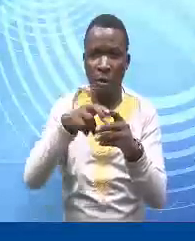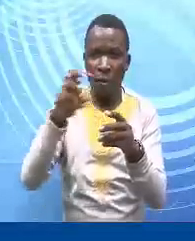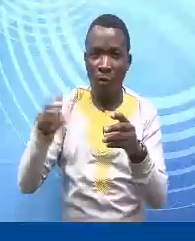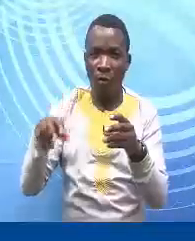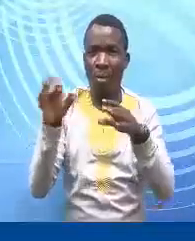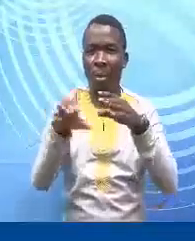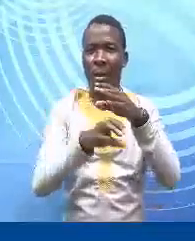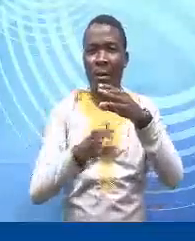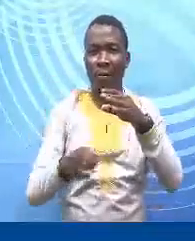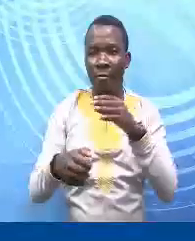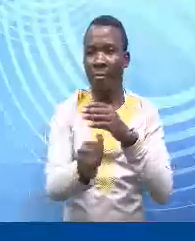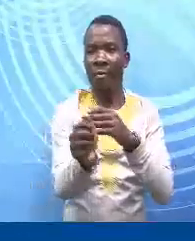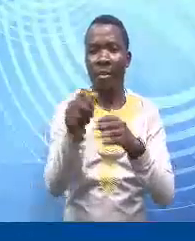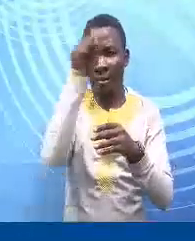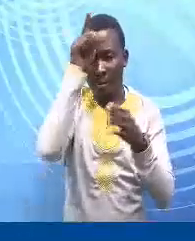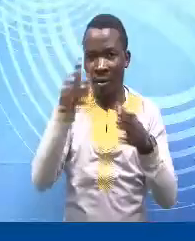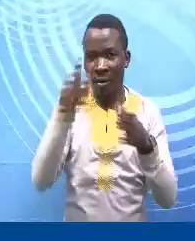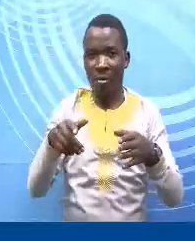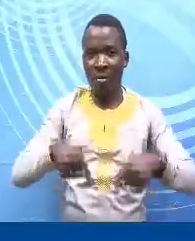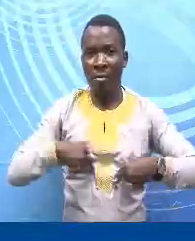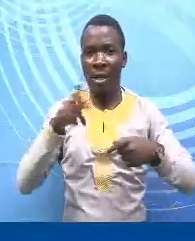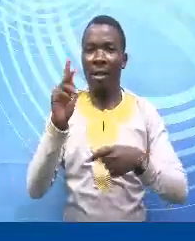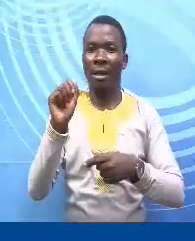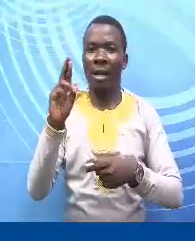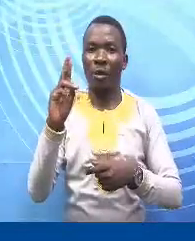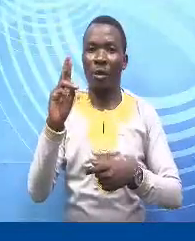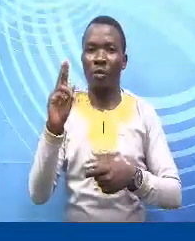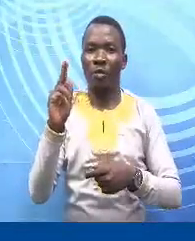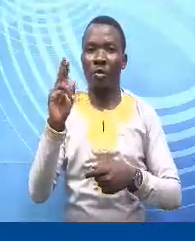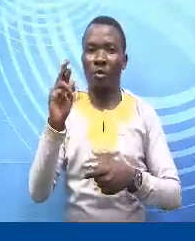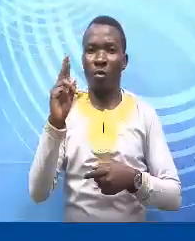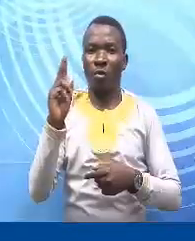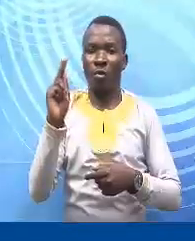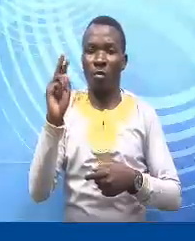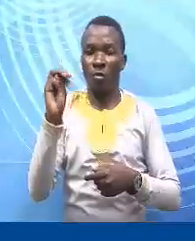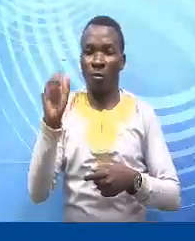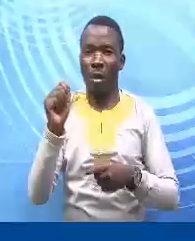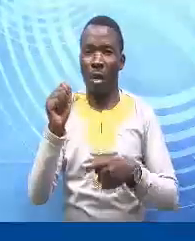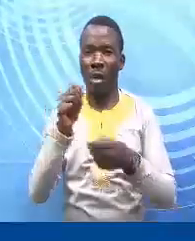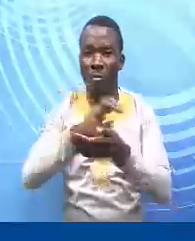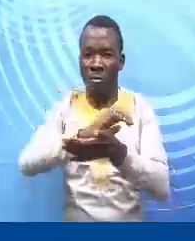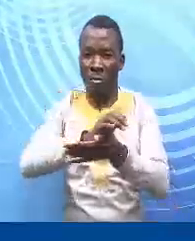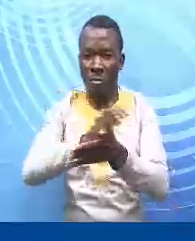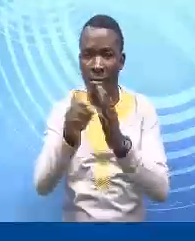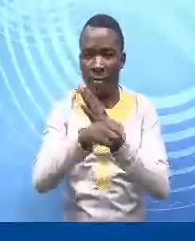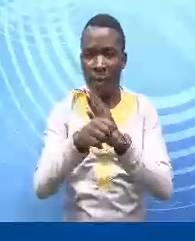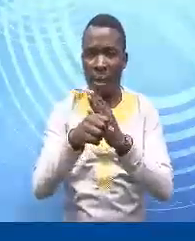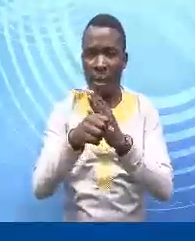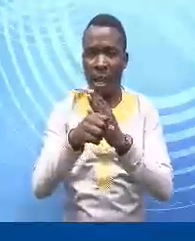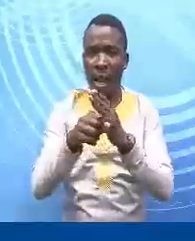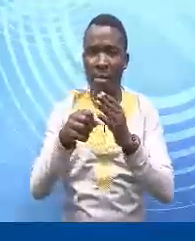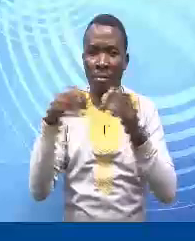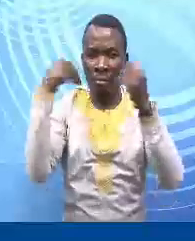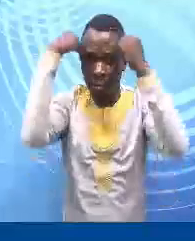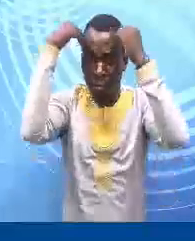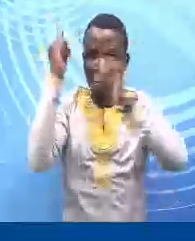ugende n'umuturage utuye mu kagari ka Karuma mu murenge wa gatatu mu karere ka Gasabo avuga ko akomeje kuzigirizwa n'irondo ngo rimusaba